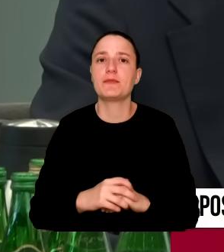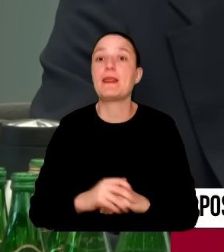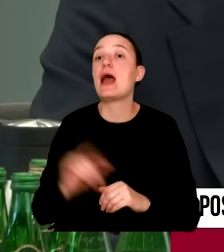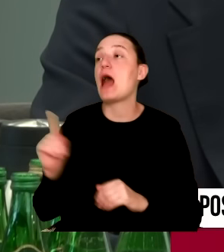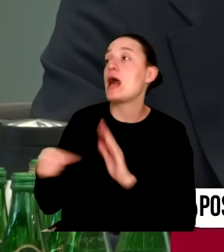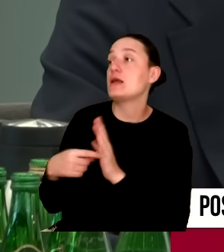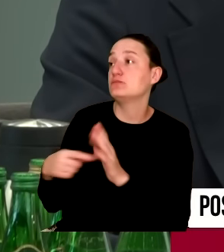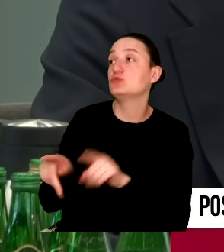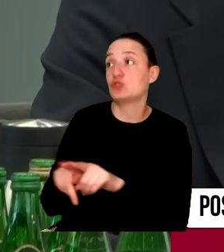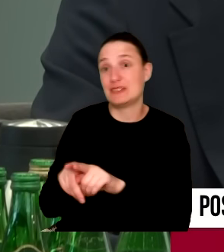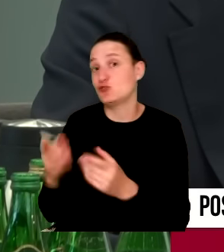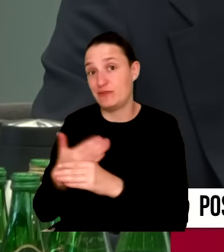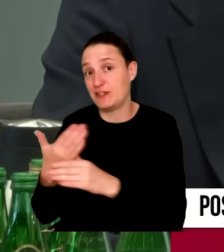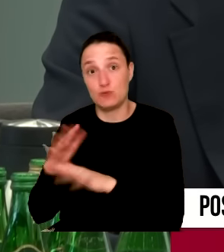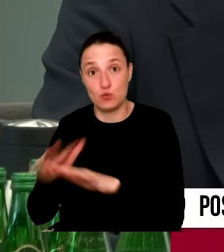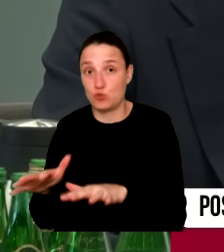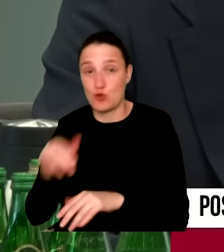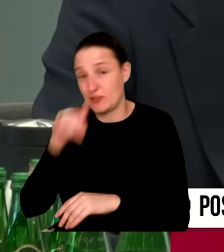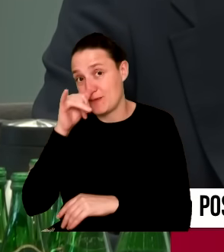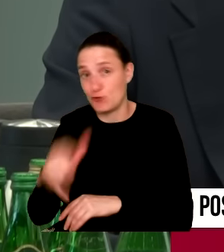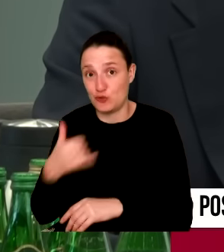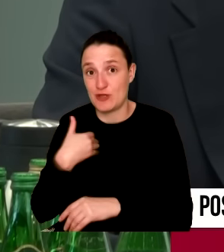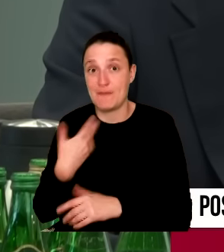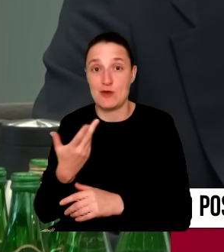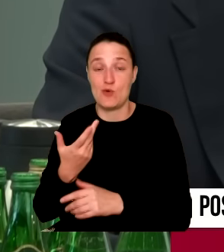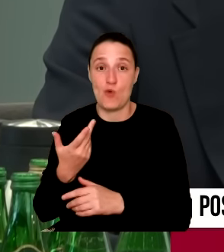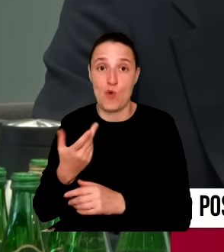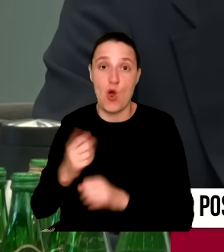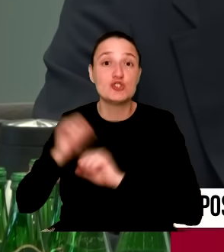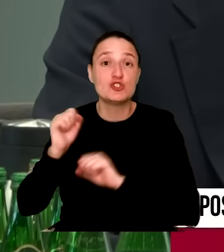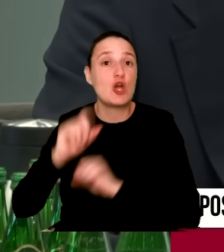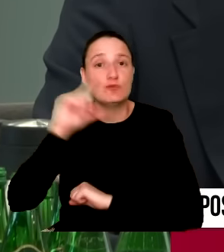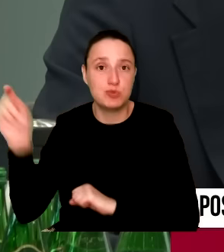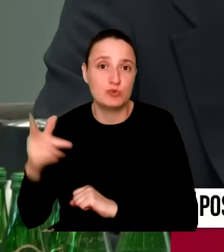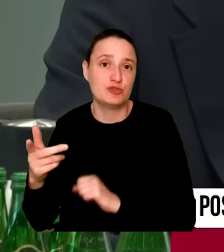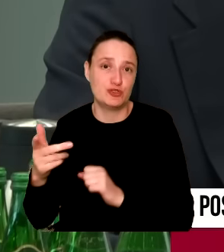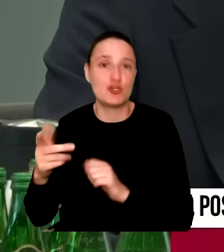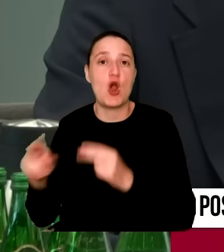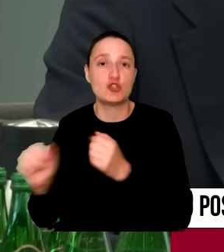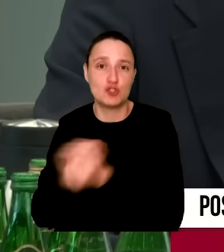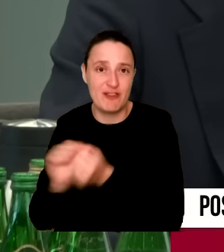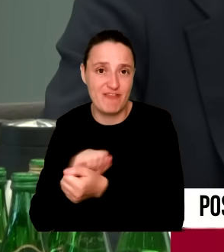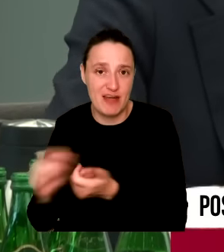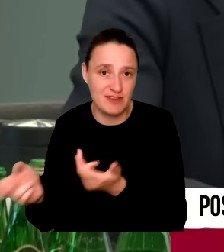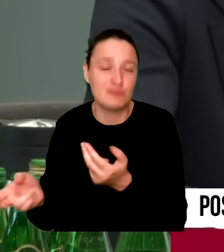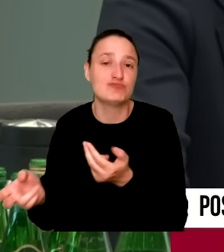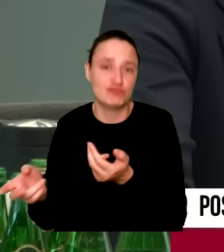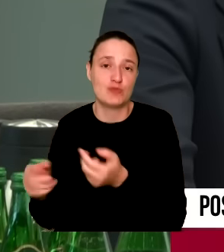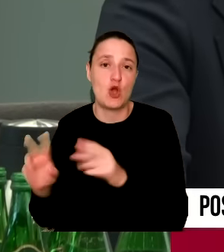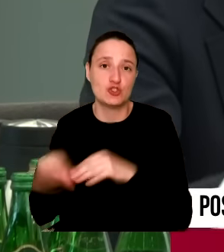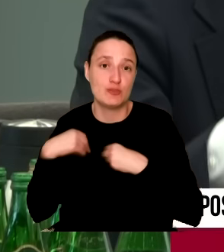przedsiębiorców nie miało takiej możliwości do tego aby właśnie sądzić się o takie odszkodowania bo wprowadzili stan